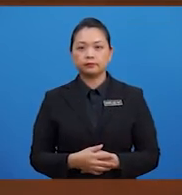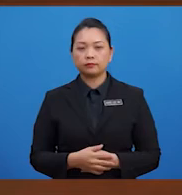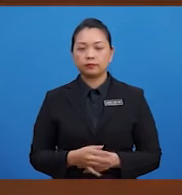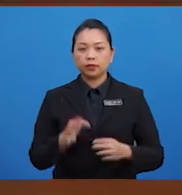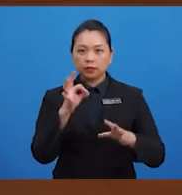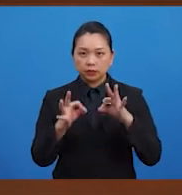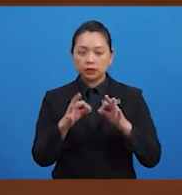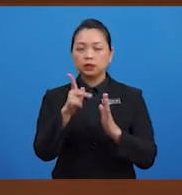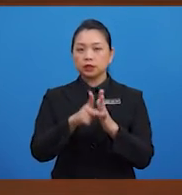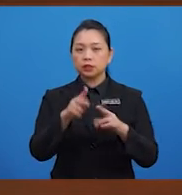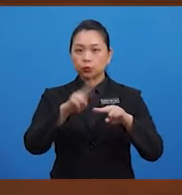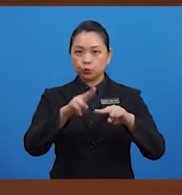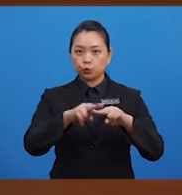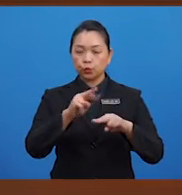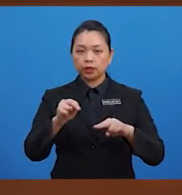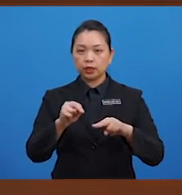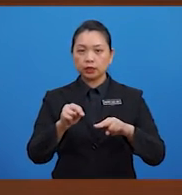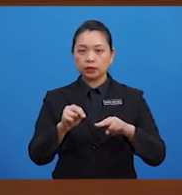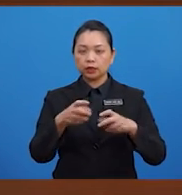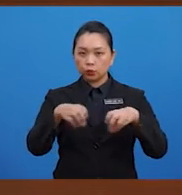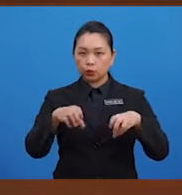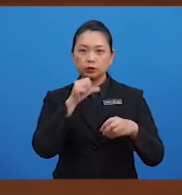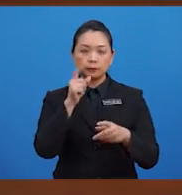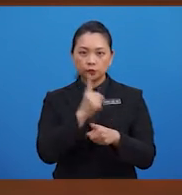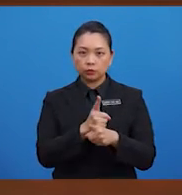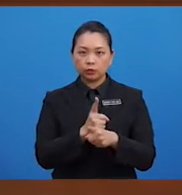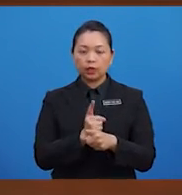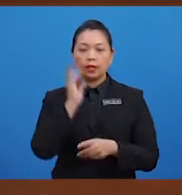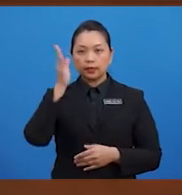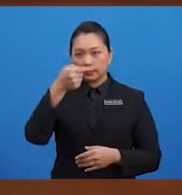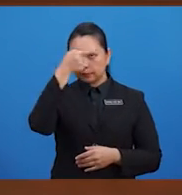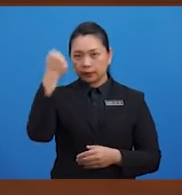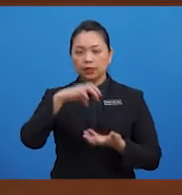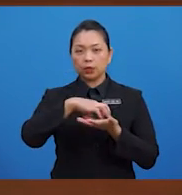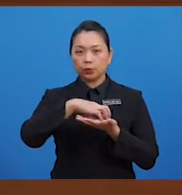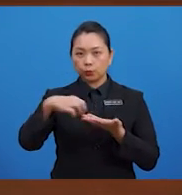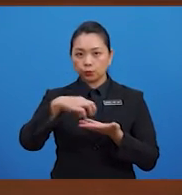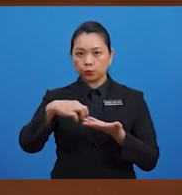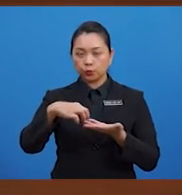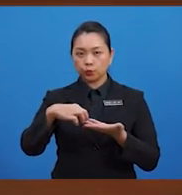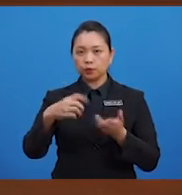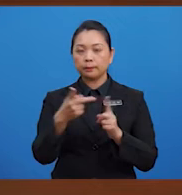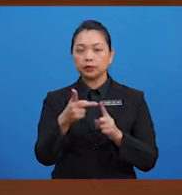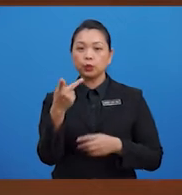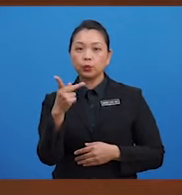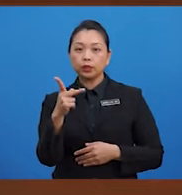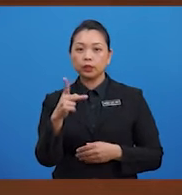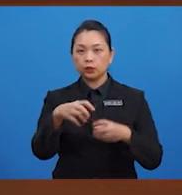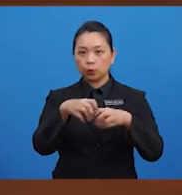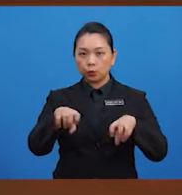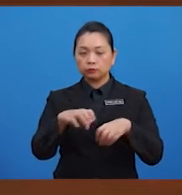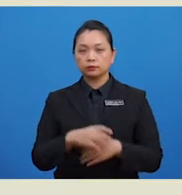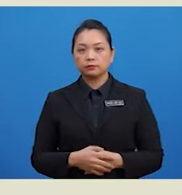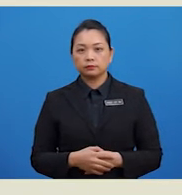Jika kedudukan telur tidak dipatuhi, ini akan menyebabkan kerosakan kepada kuning telur tersebut.